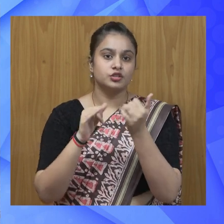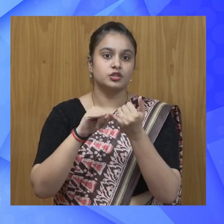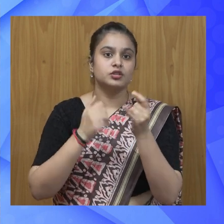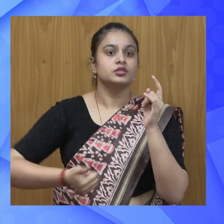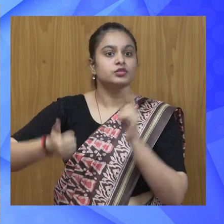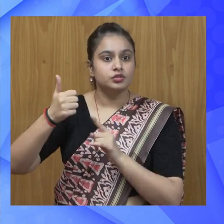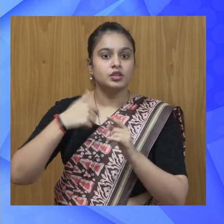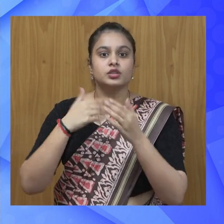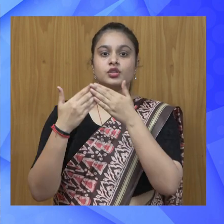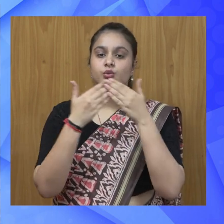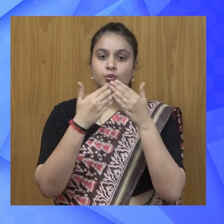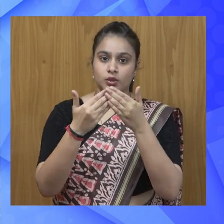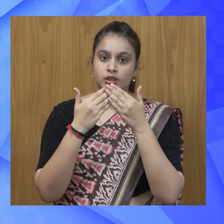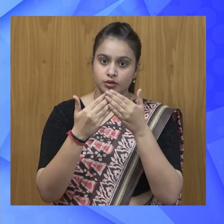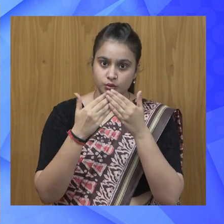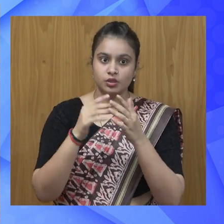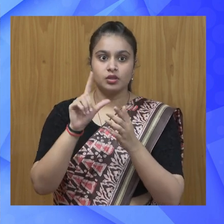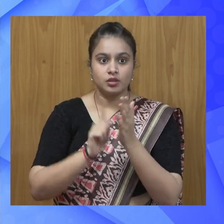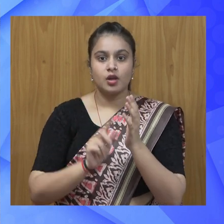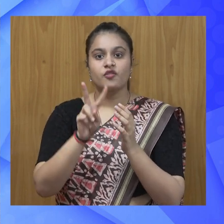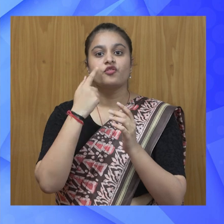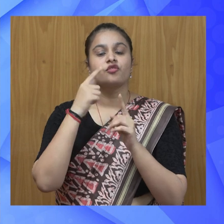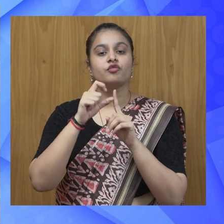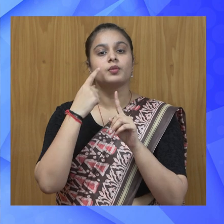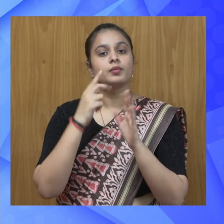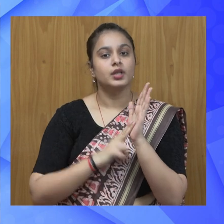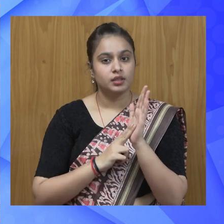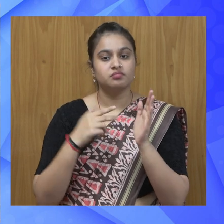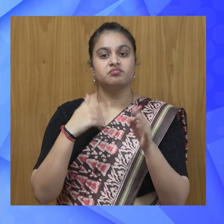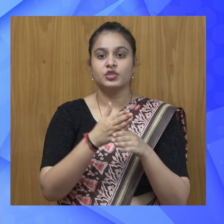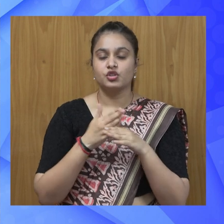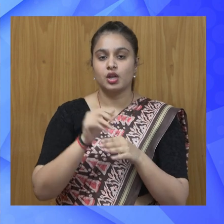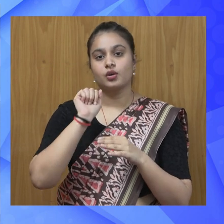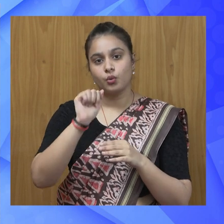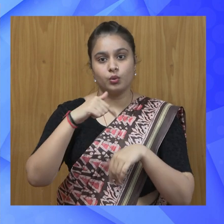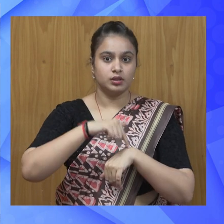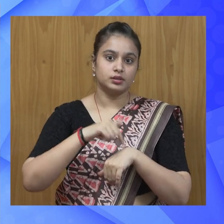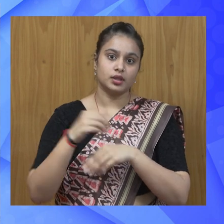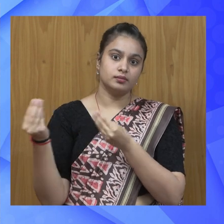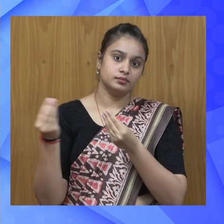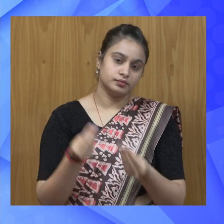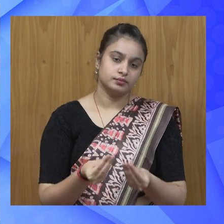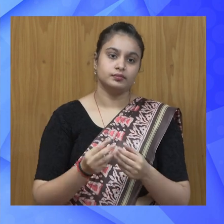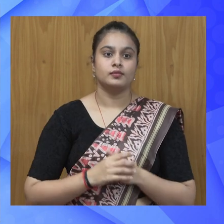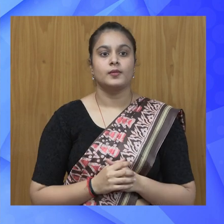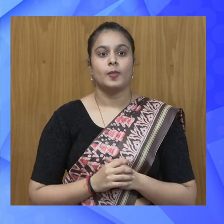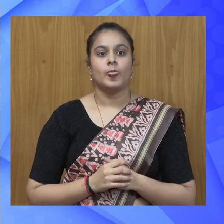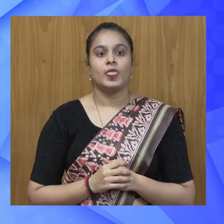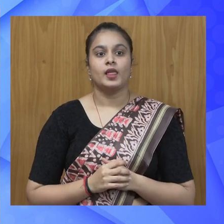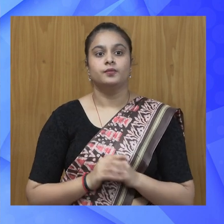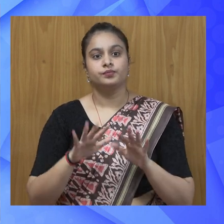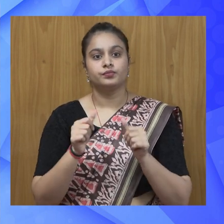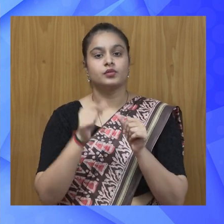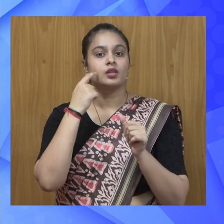of School Education and Literacy, Shri Vipin Kumar sir, for sharing his valuable time to address all of us. When